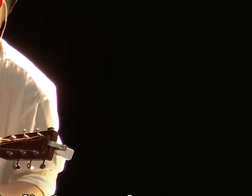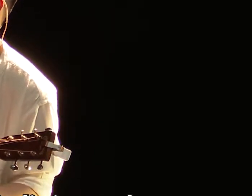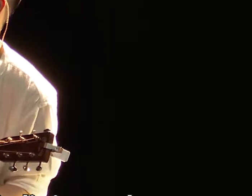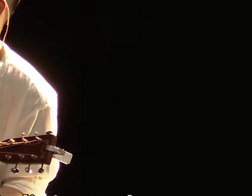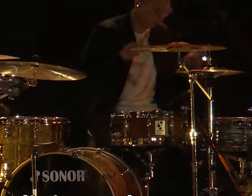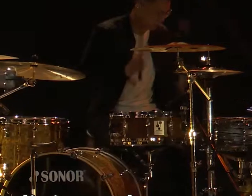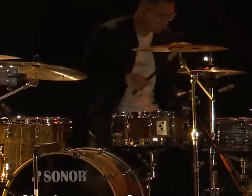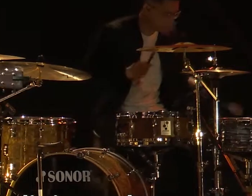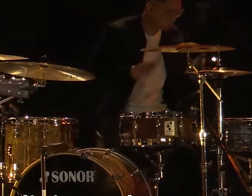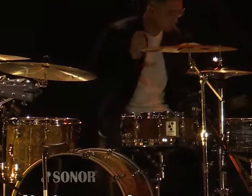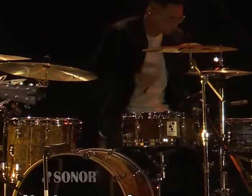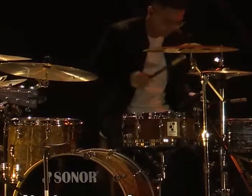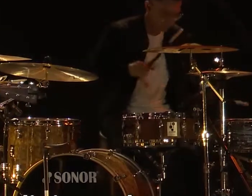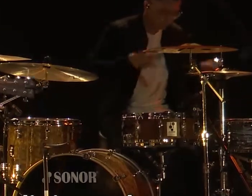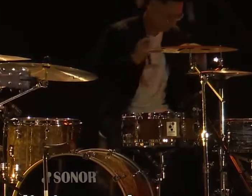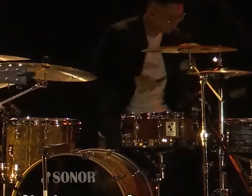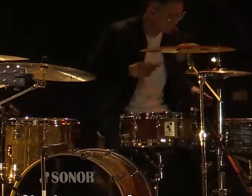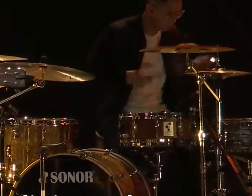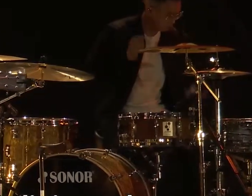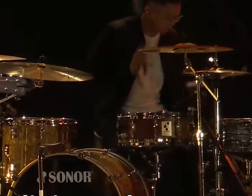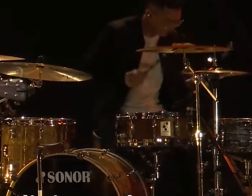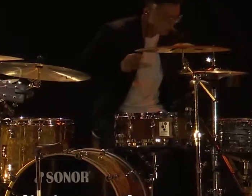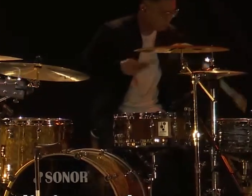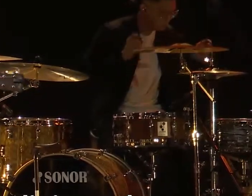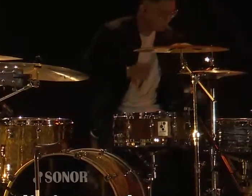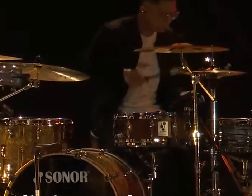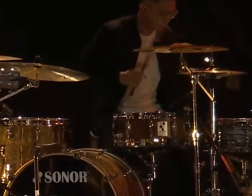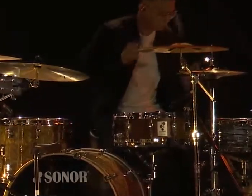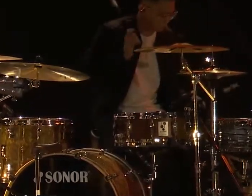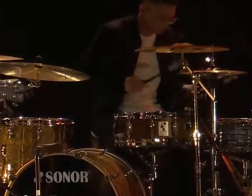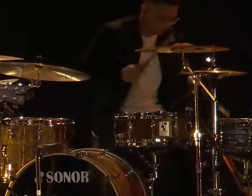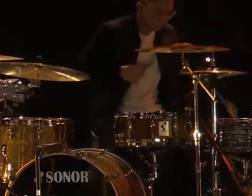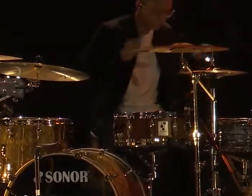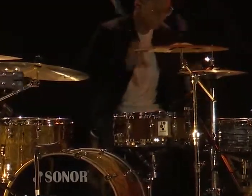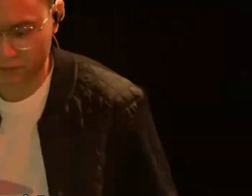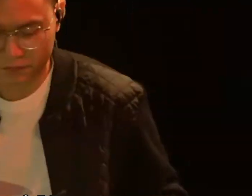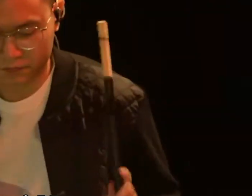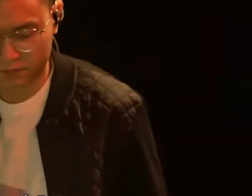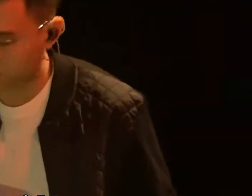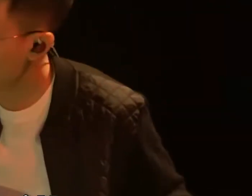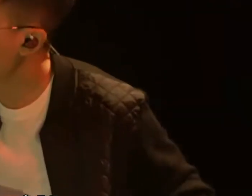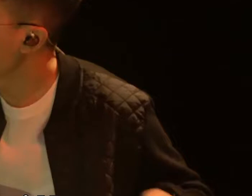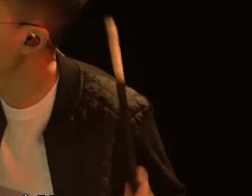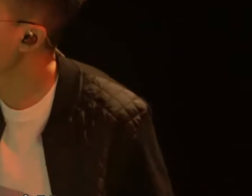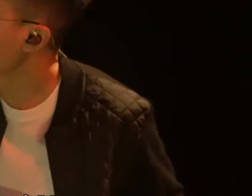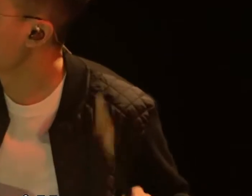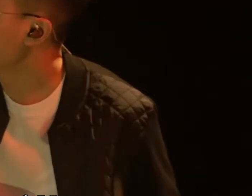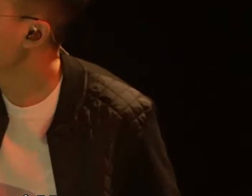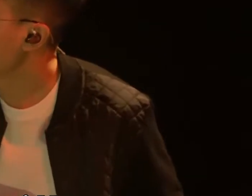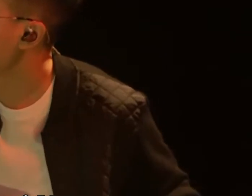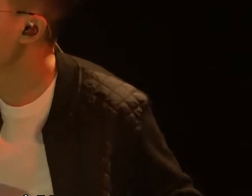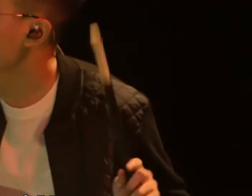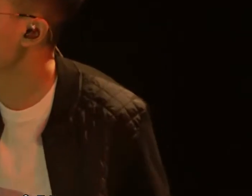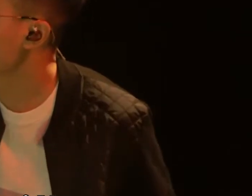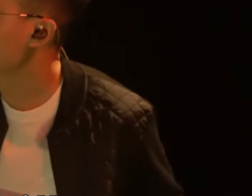Kau ubahkan diriku jadi ciptaan baru. Kini ku hidup